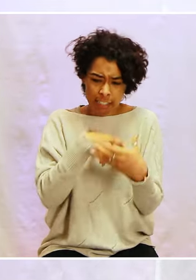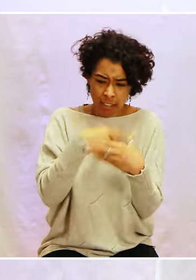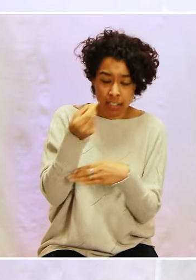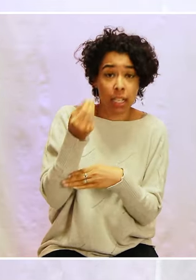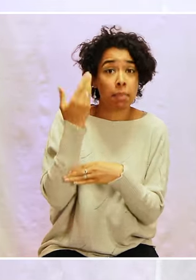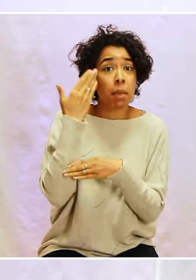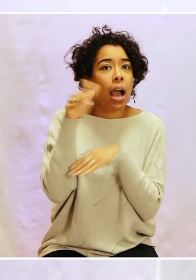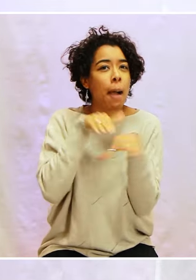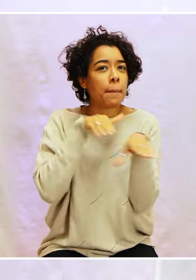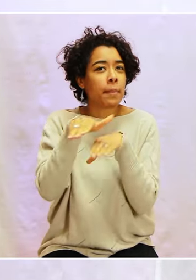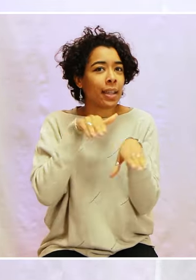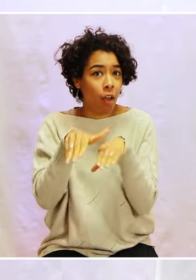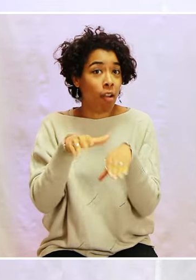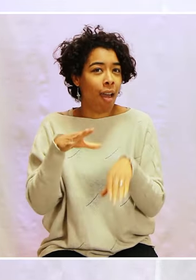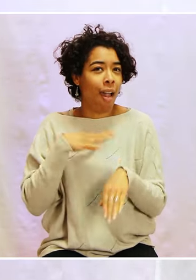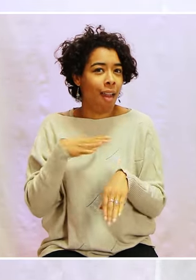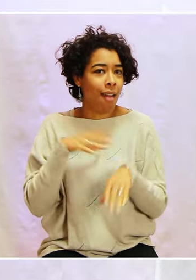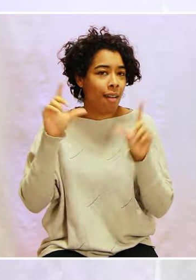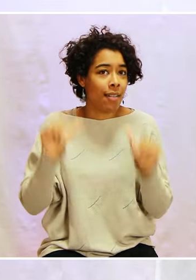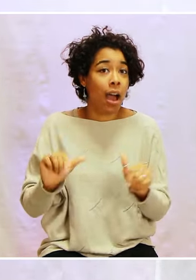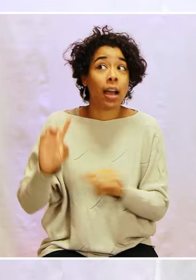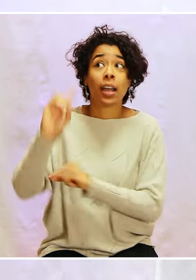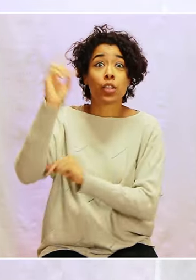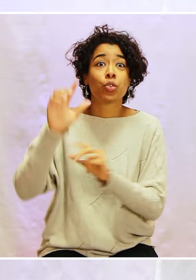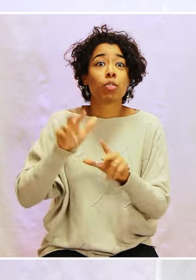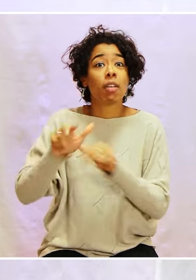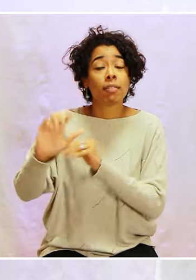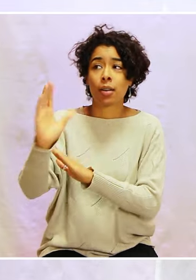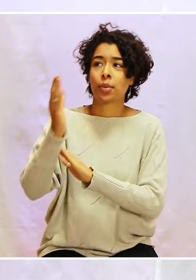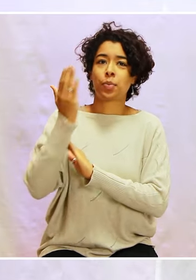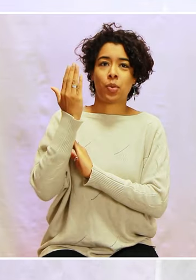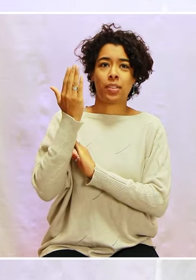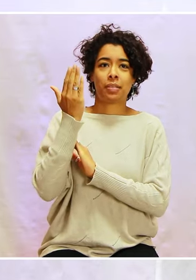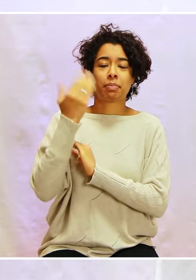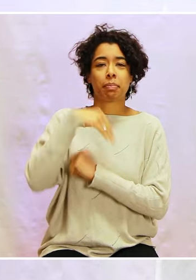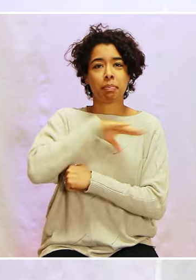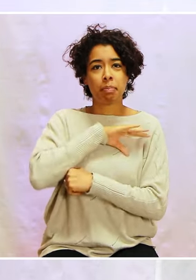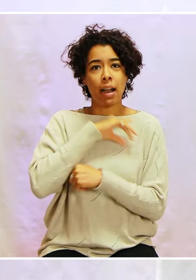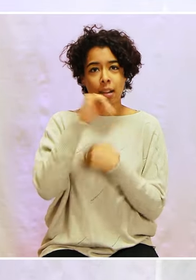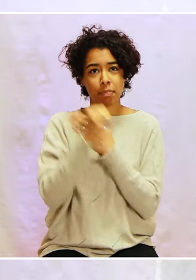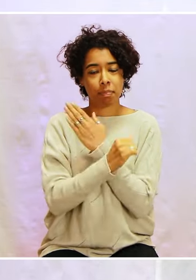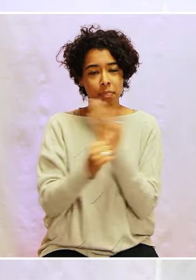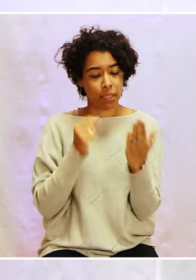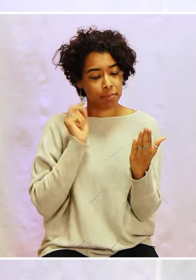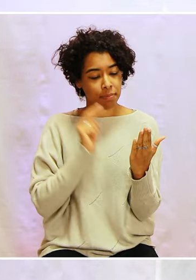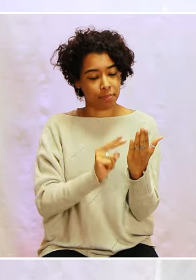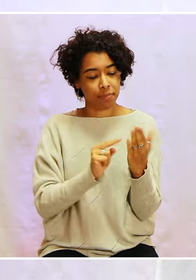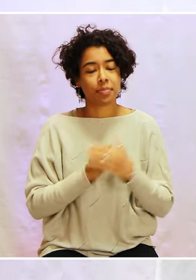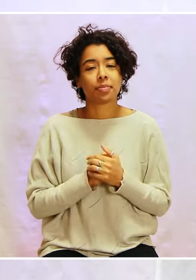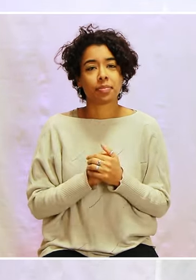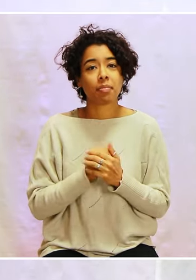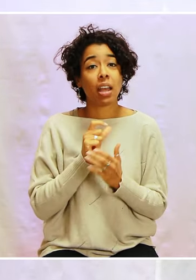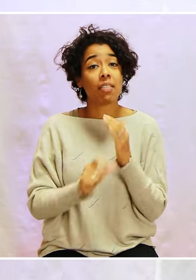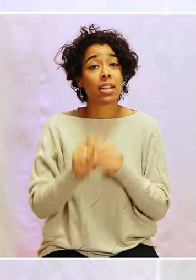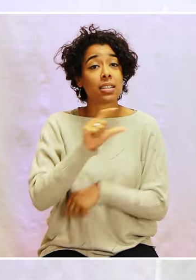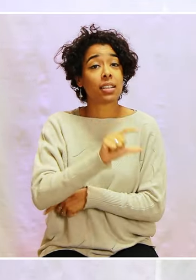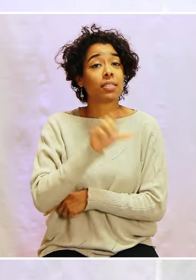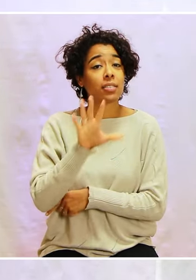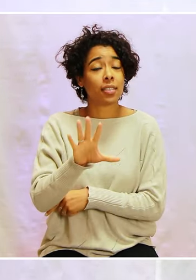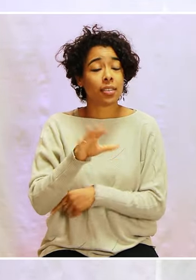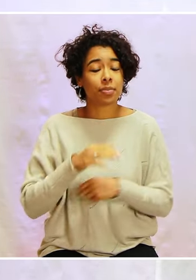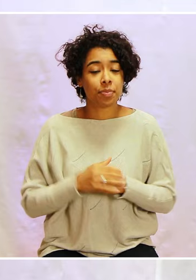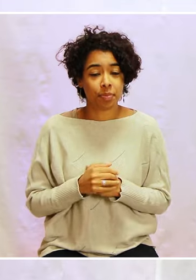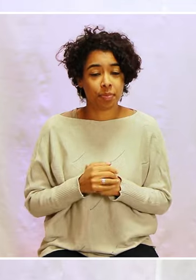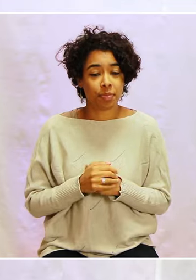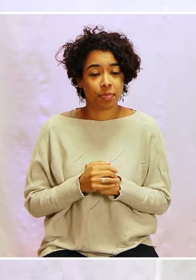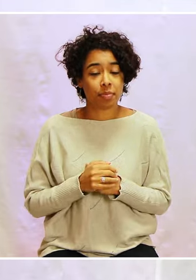il y a une façon de faire et Dieu va nous montrer les choses à travers sa parole donc verset 25 on est dans cette histoire